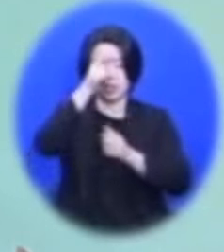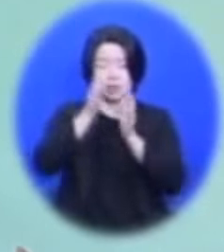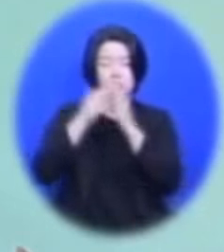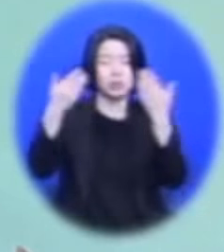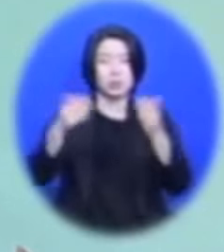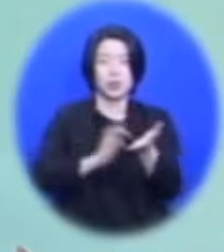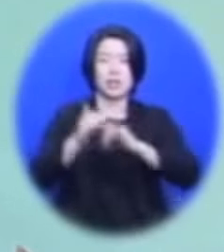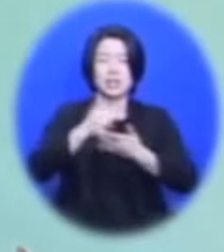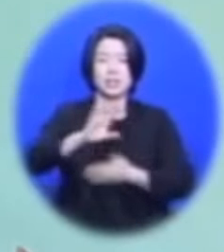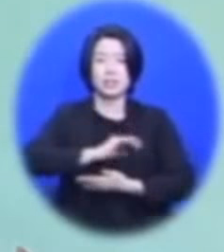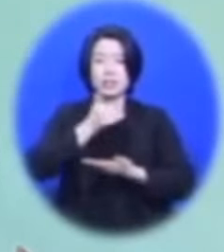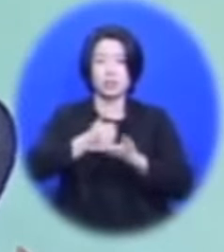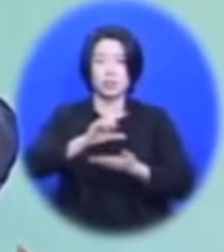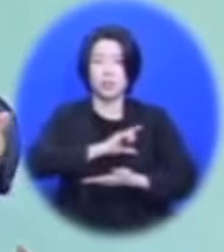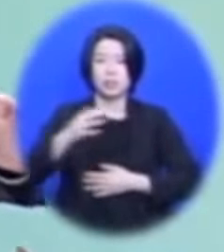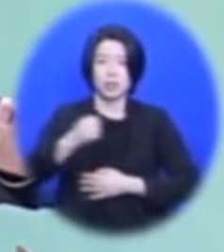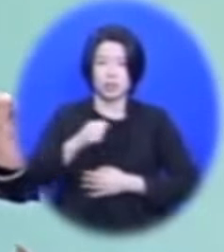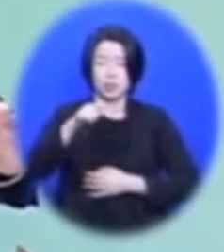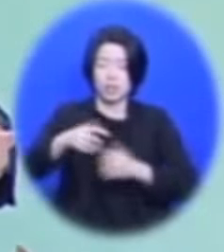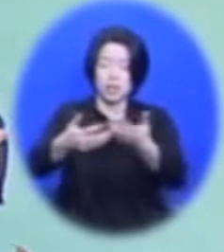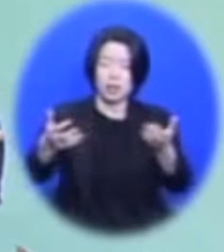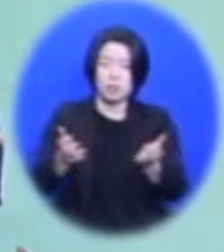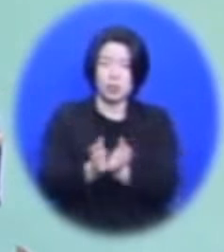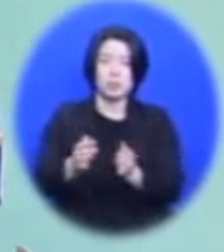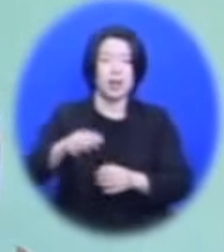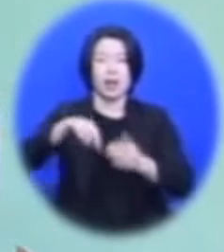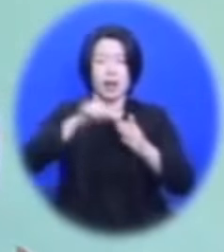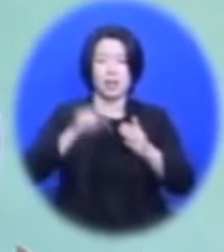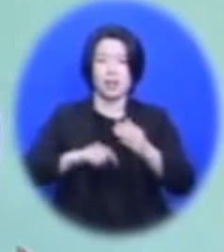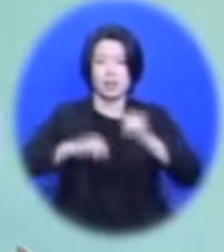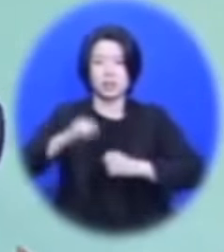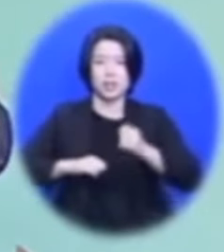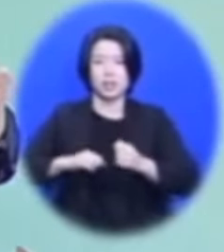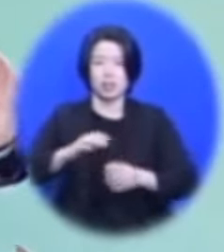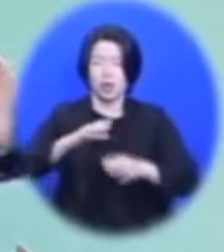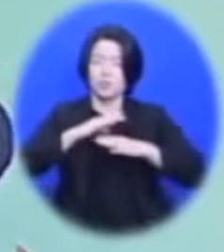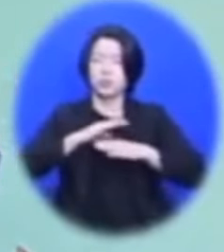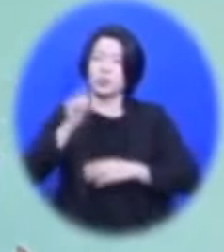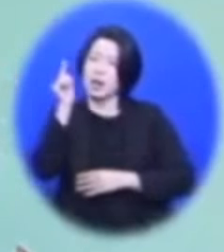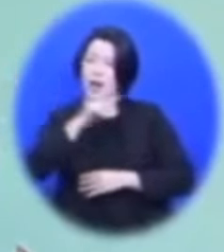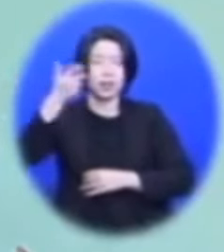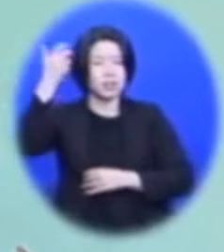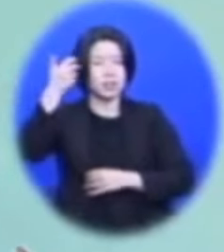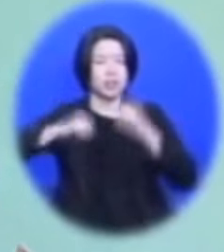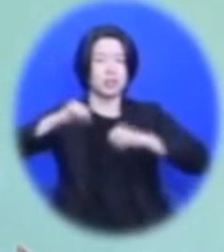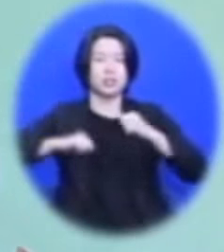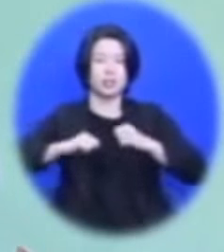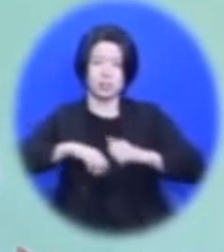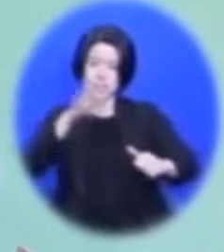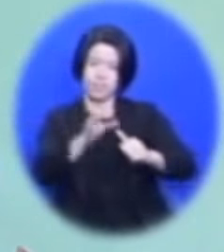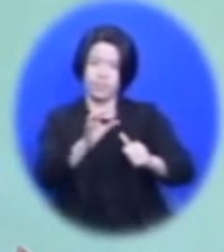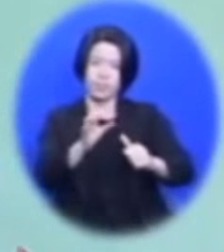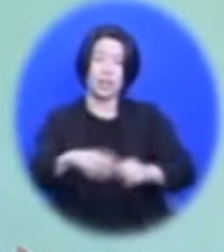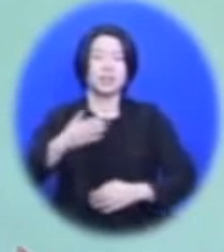예수 그리스도의 이름으로 우리 이 모임 안에 단체 안에 역사하는 이 무서운 악한 영의 역사를 꾸짖고